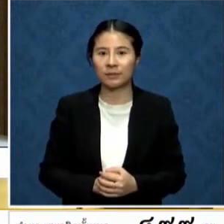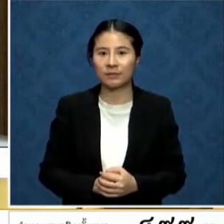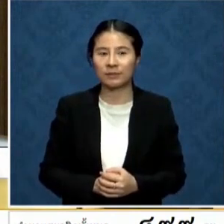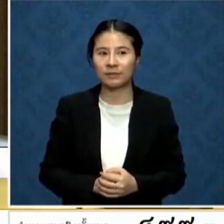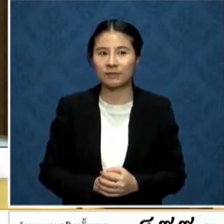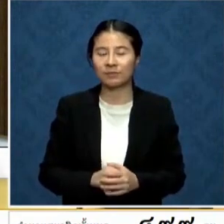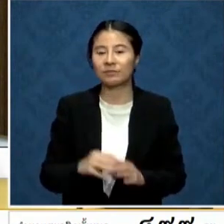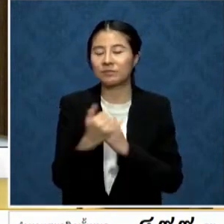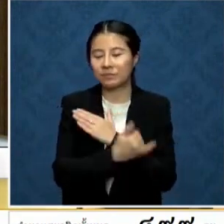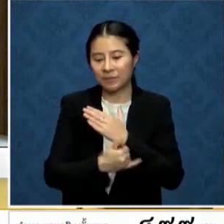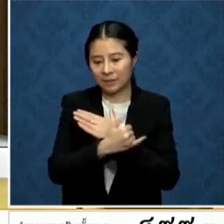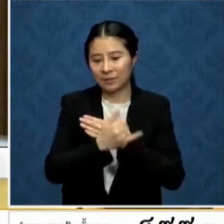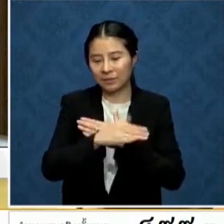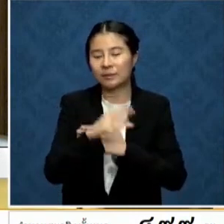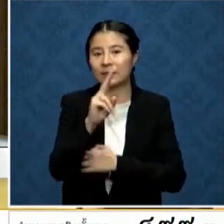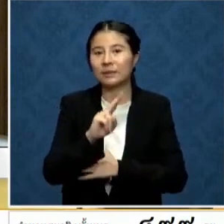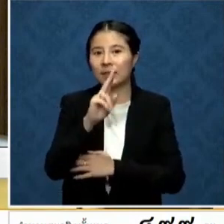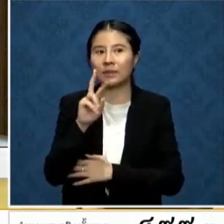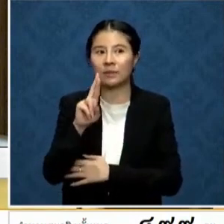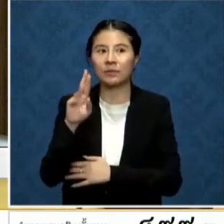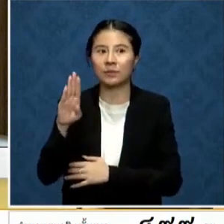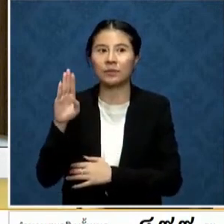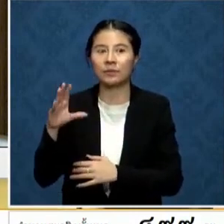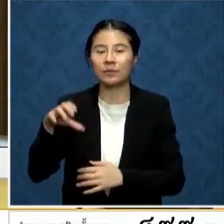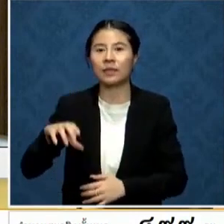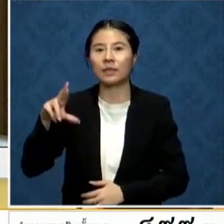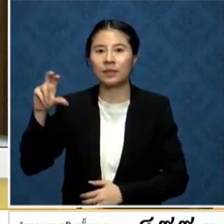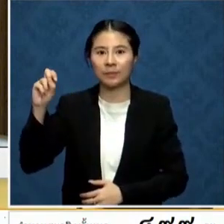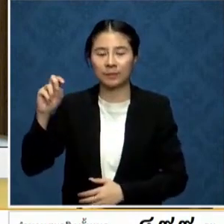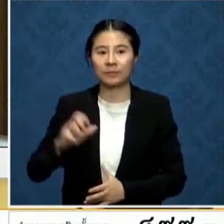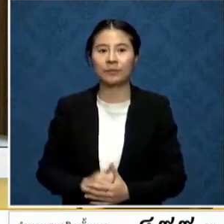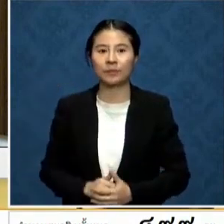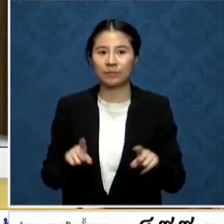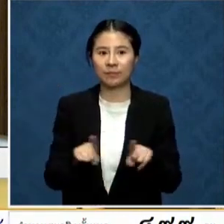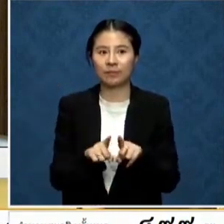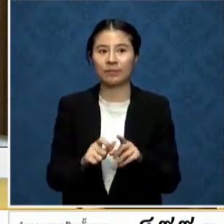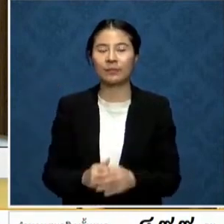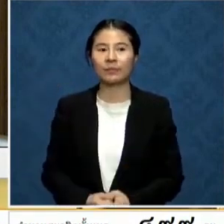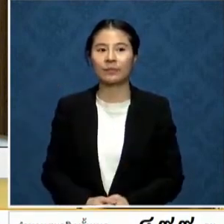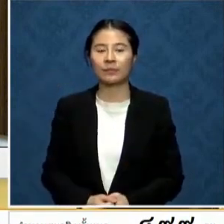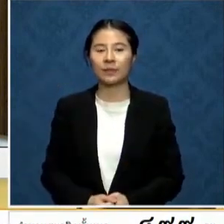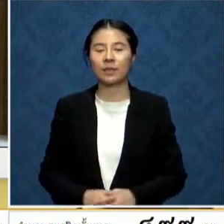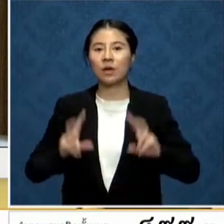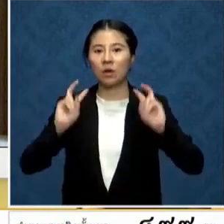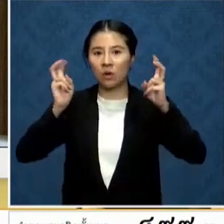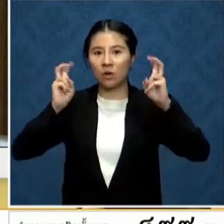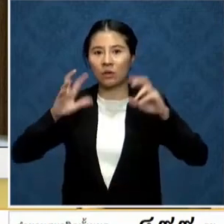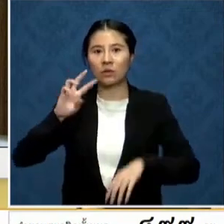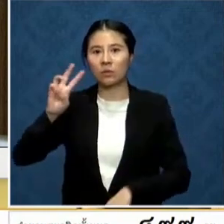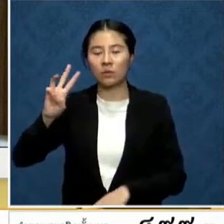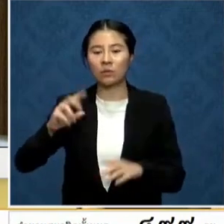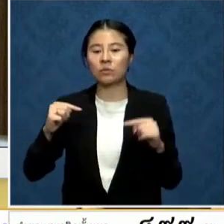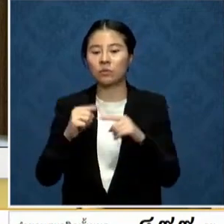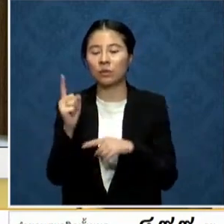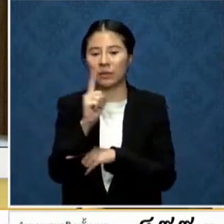ในหลายประเทศทั่วโลกที่ใช้ระบบรัฐสภามาสู่ประเด็นข้อที่ 6ครับอันนี้เป็นประเด็นสั้น